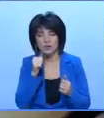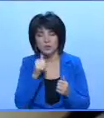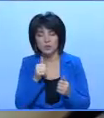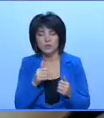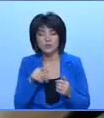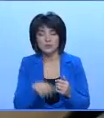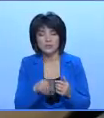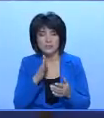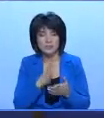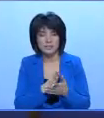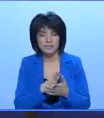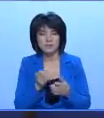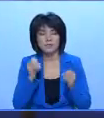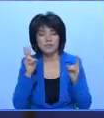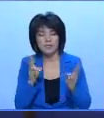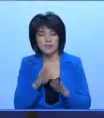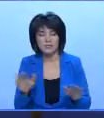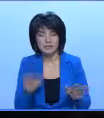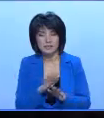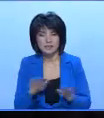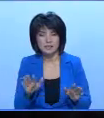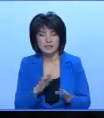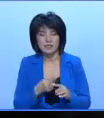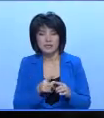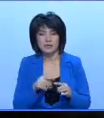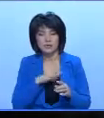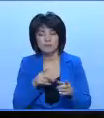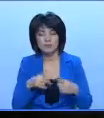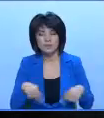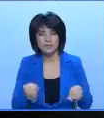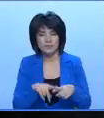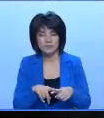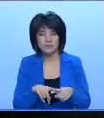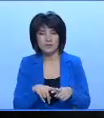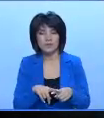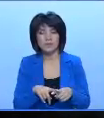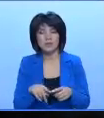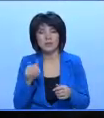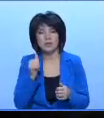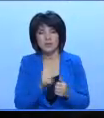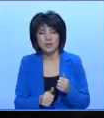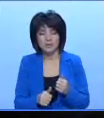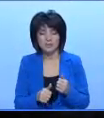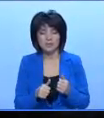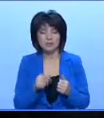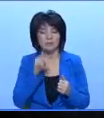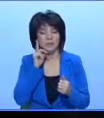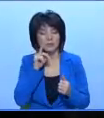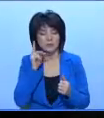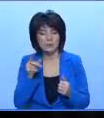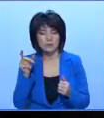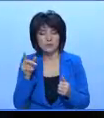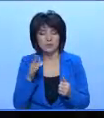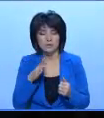сағаттар, концерттік бағдарламалар мен түрлі байқауларға қатысады. Біздің бұл акция тамыз айынан бері жүзеге асырылып келе жатыр. Бұл акция негізгі